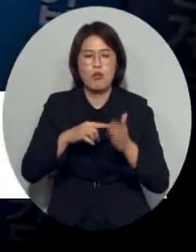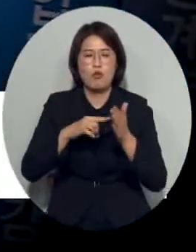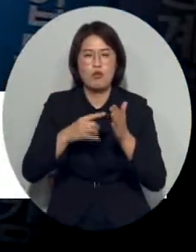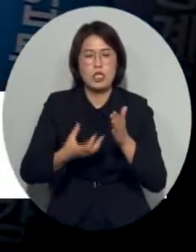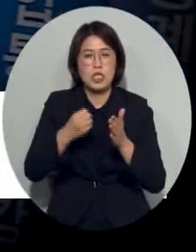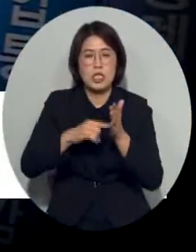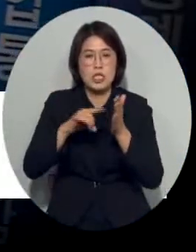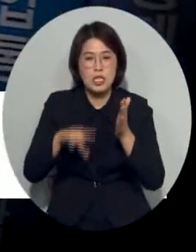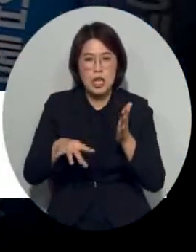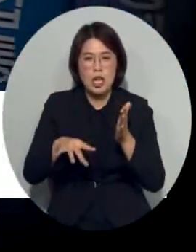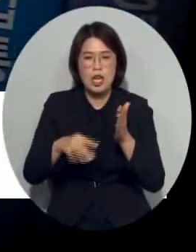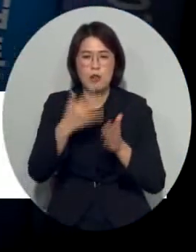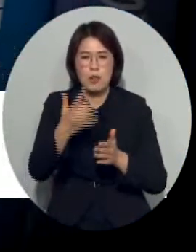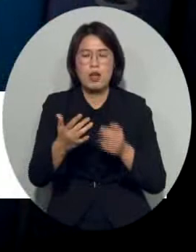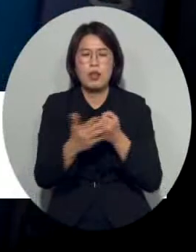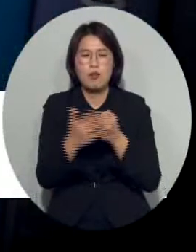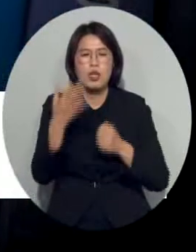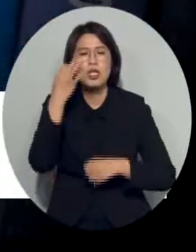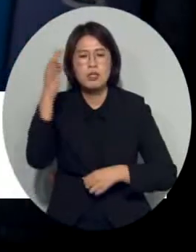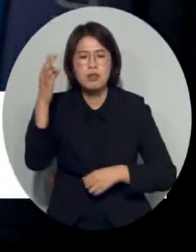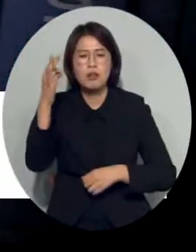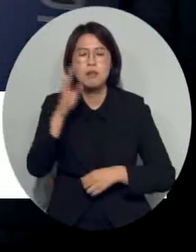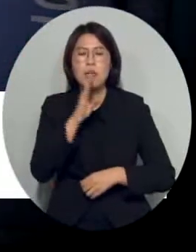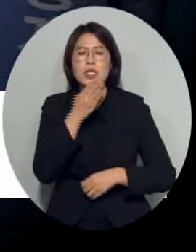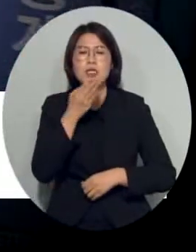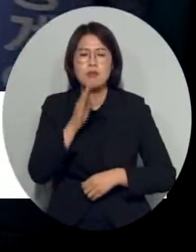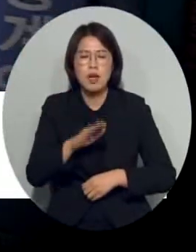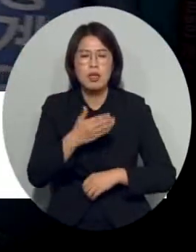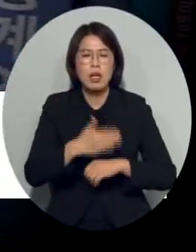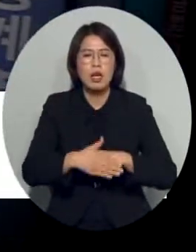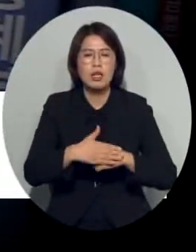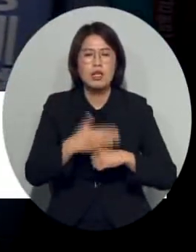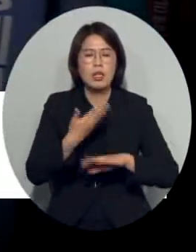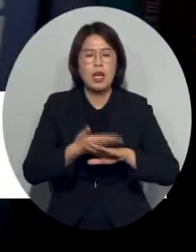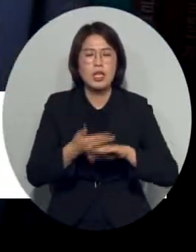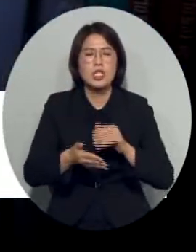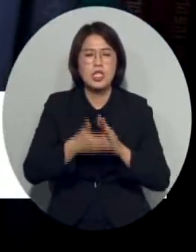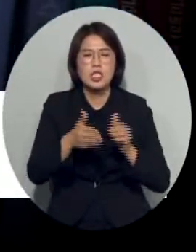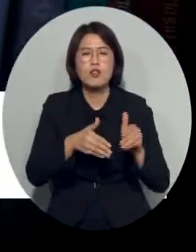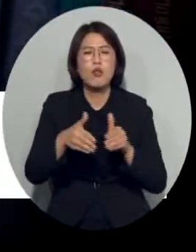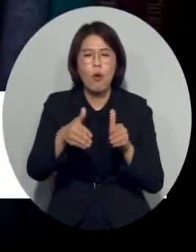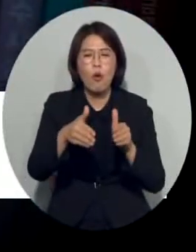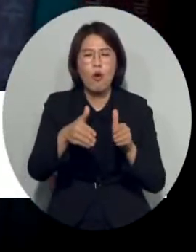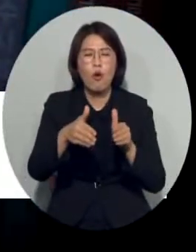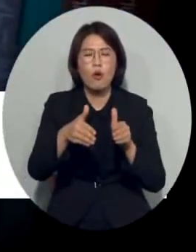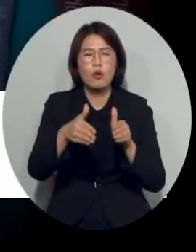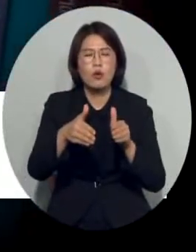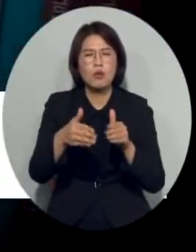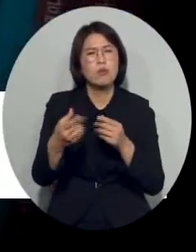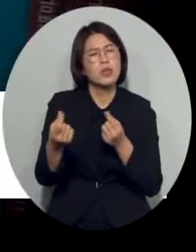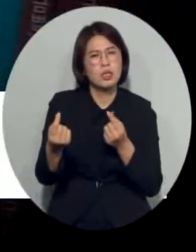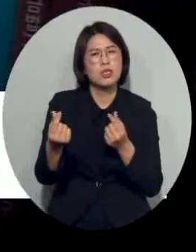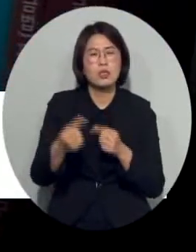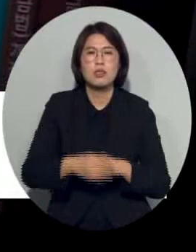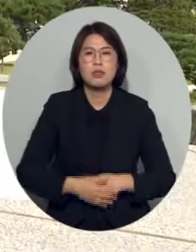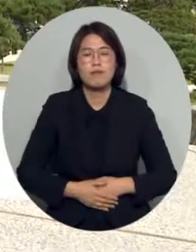누락이 됐기 때문에 그런 걸 인정을 합니다만 다른 시도도 이 정도는 되고 있다라는